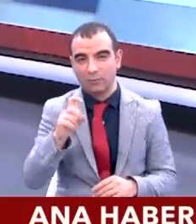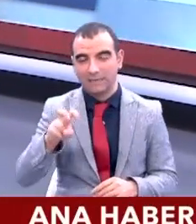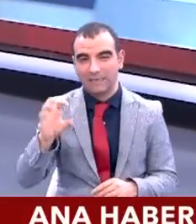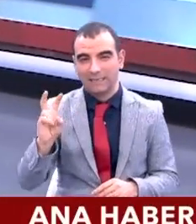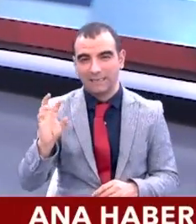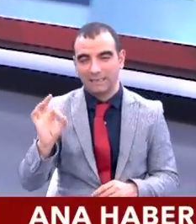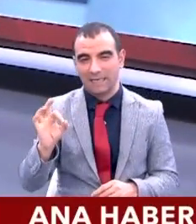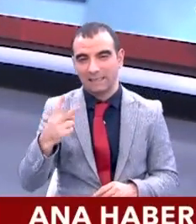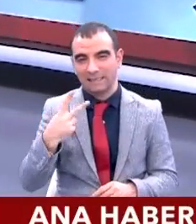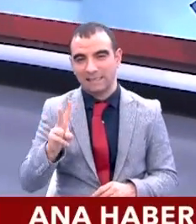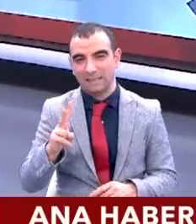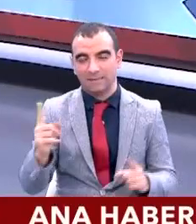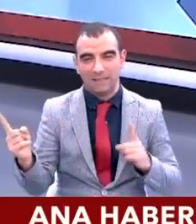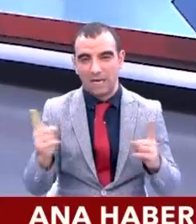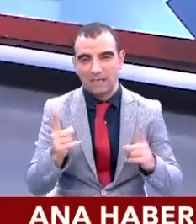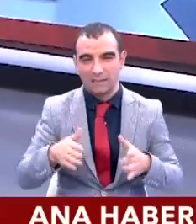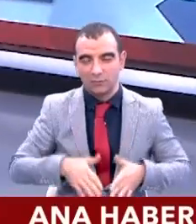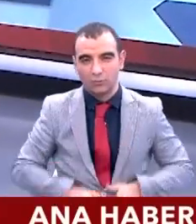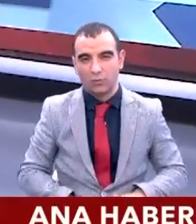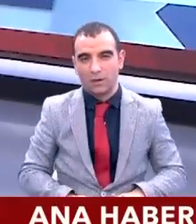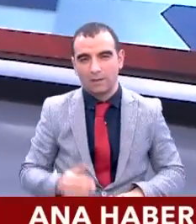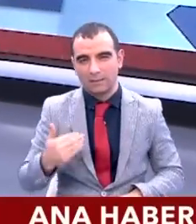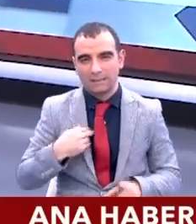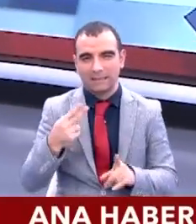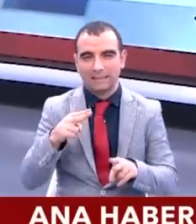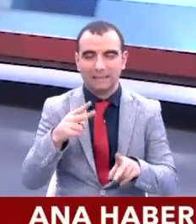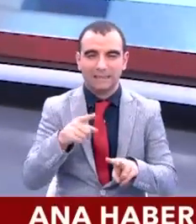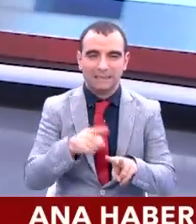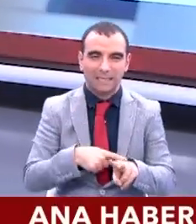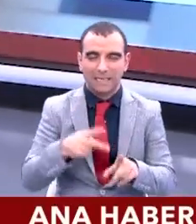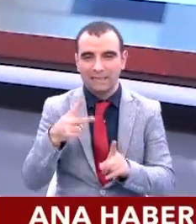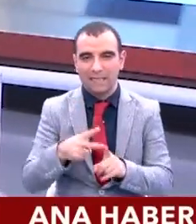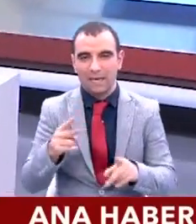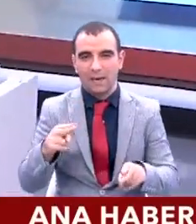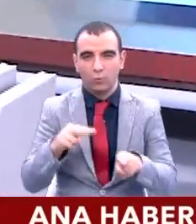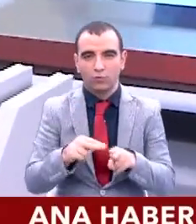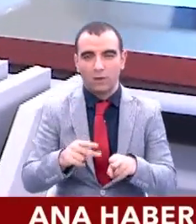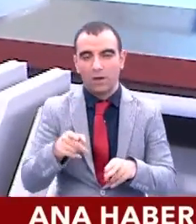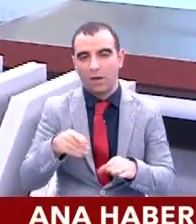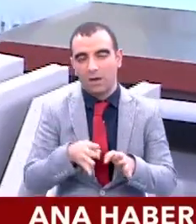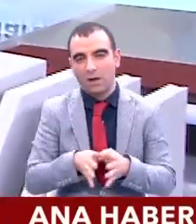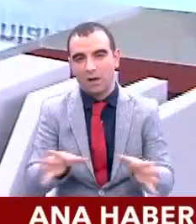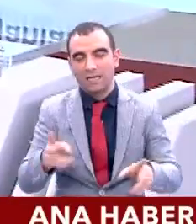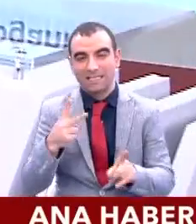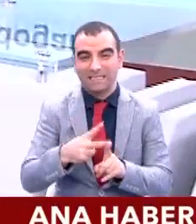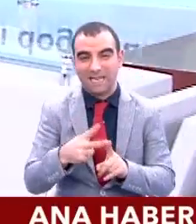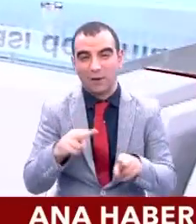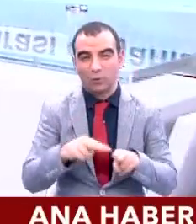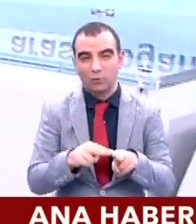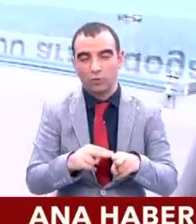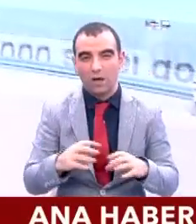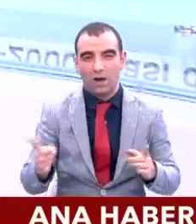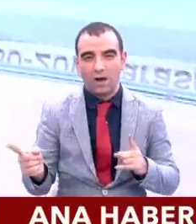2000 arası Doğan y kuşağı bizim kuşaklı x kuşağı ile teknolojinin içine doğmuş Z kuşağı arasında biraz